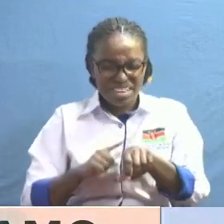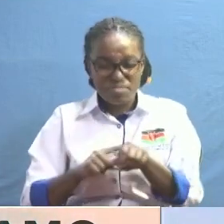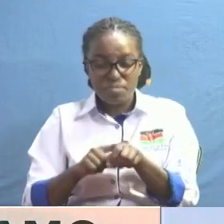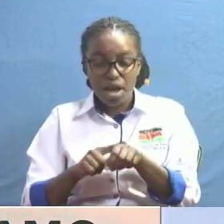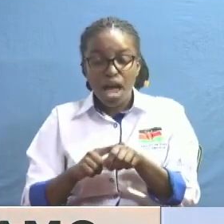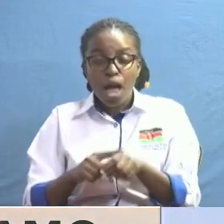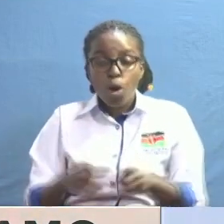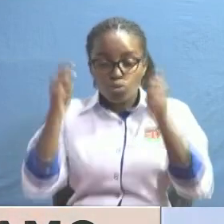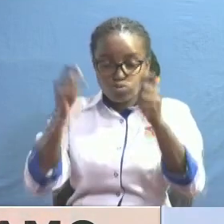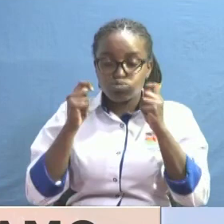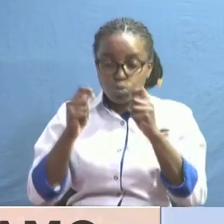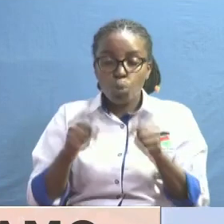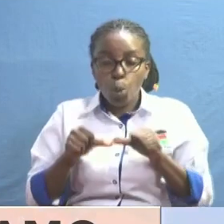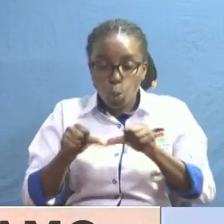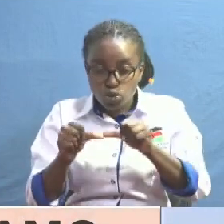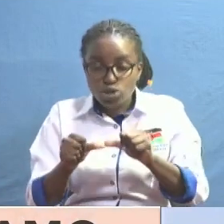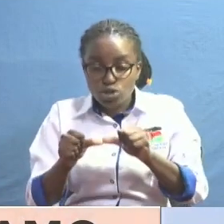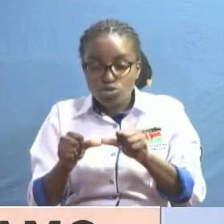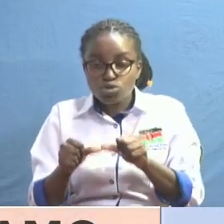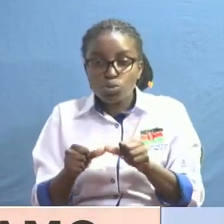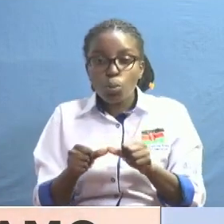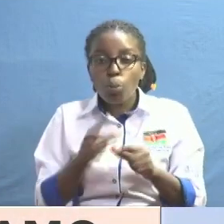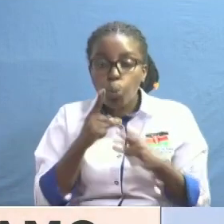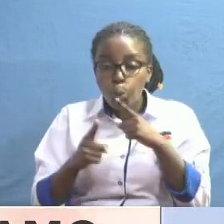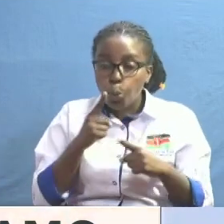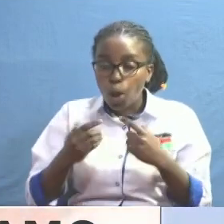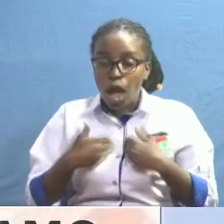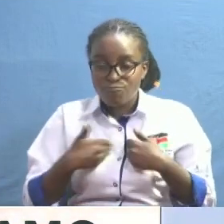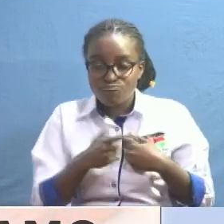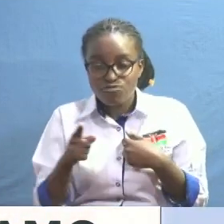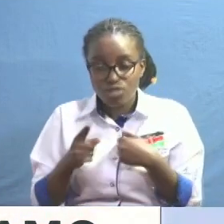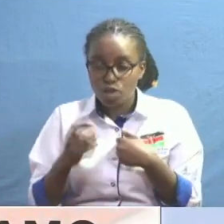wa maandamano ya kupinga mswada wa fedha mwaka